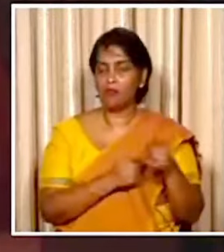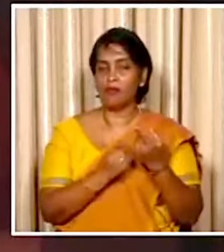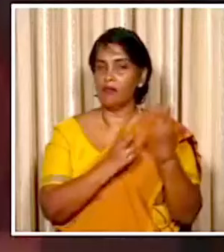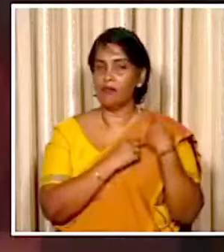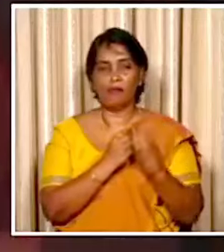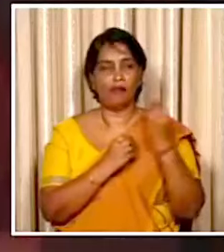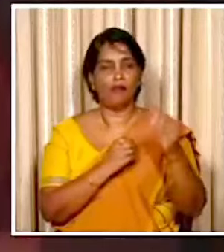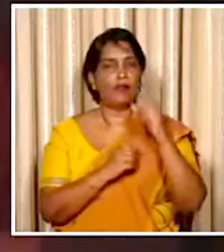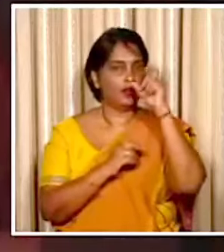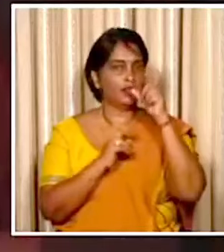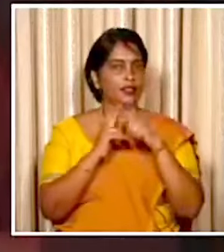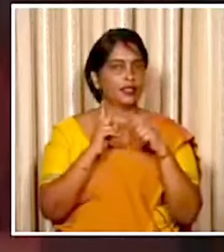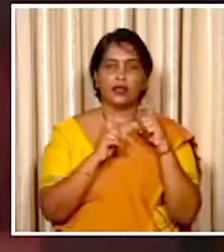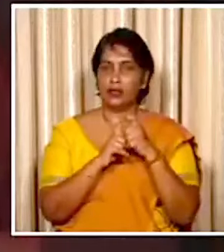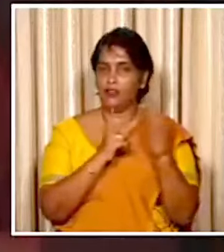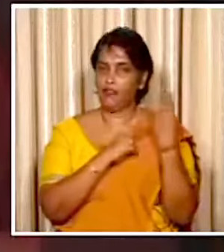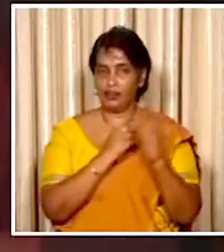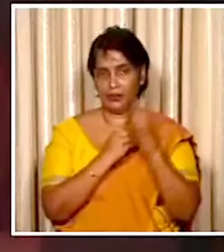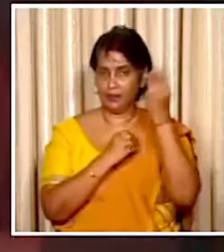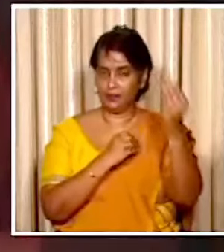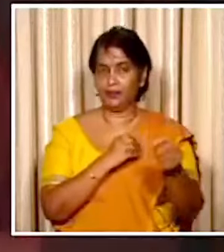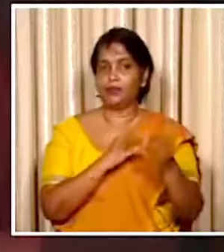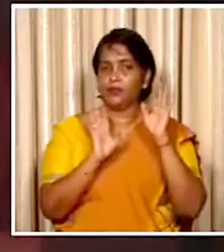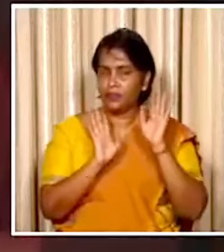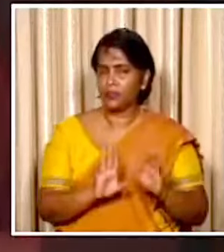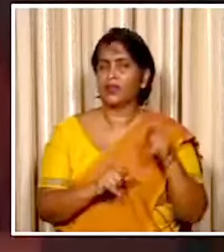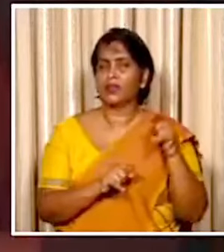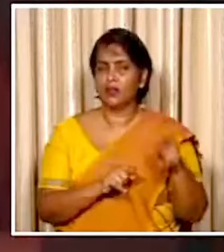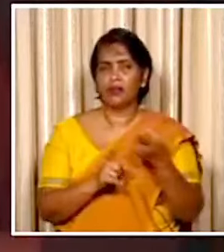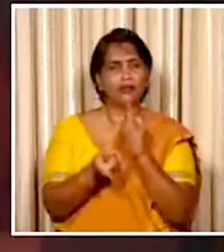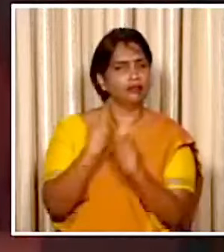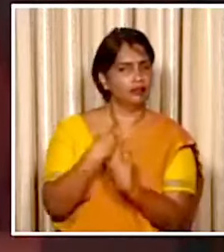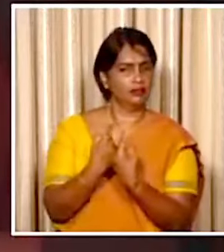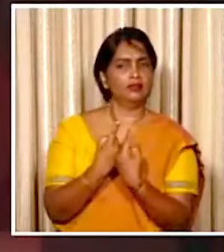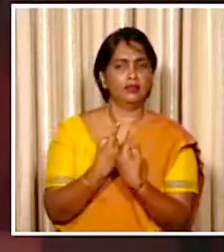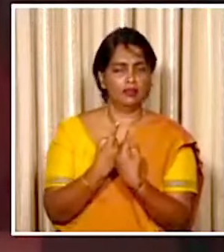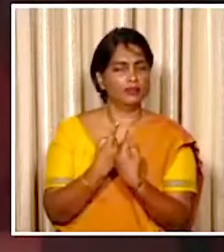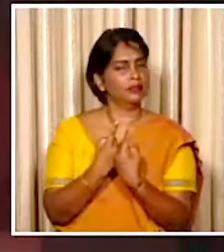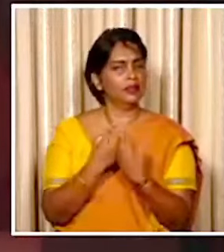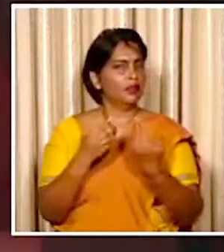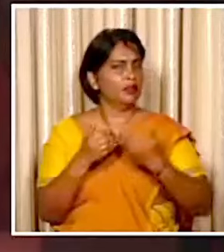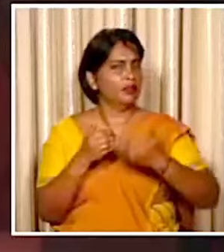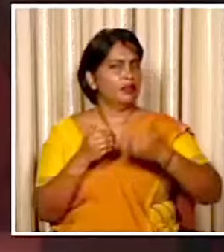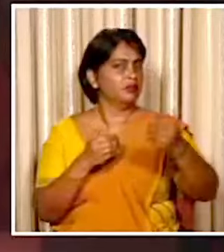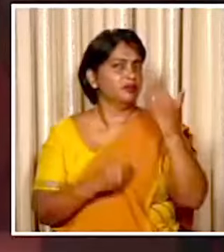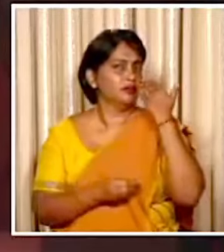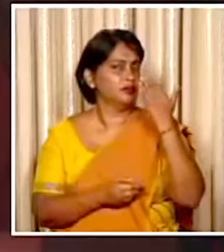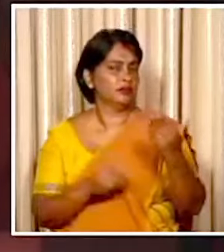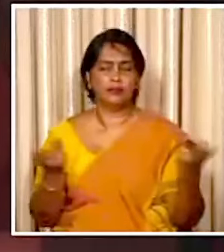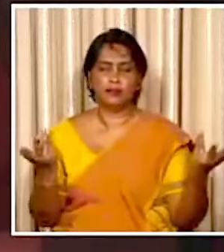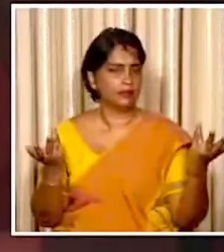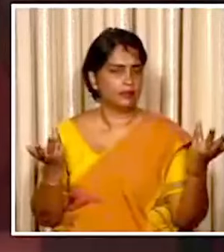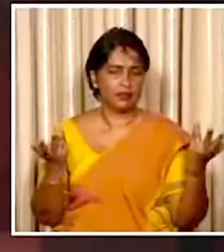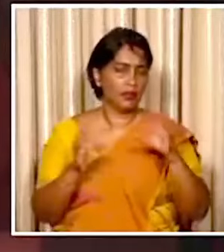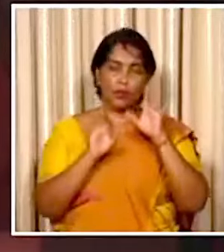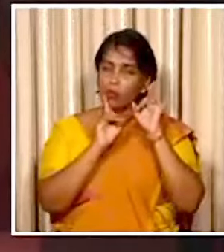තියෙනවා අපරාධ පරීක්ෂණ දෙපාර්තමේන්තුවට හැබැයි මේ ඉන්වෙස්ටිගේෂන් එක ඉදිරියට යෑමක් පේන්නේ නැහැ